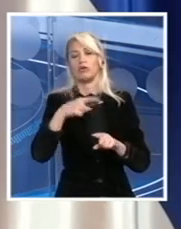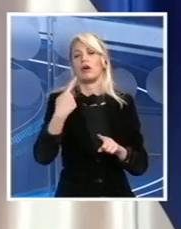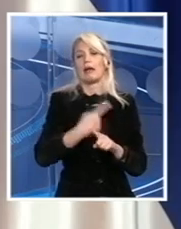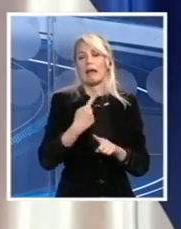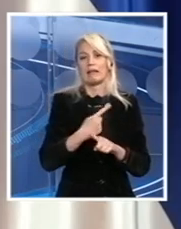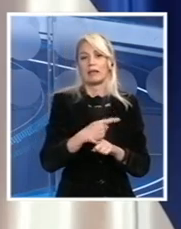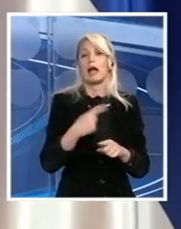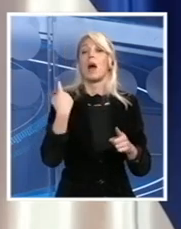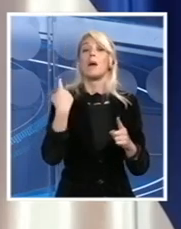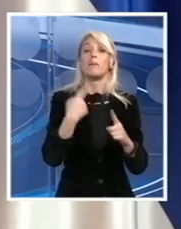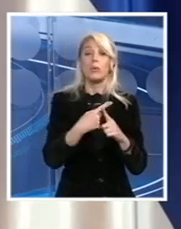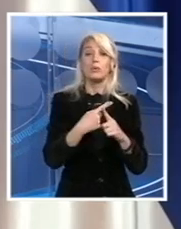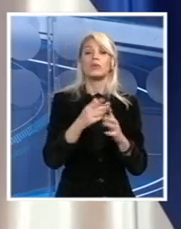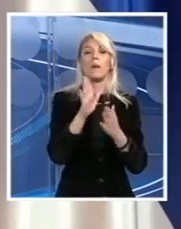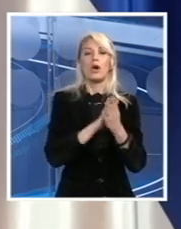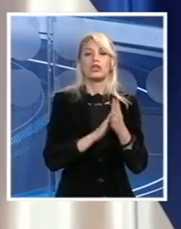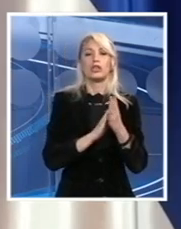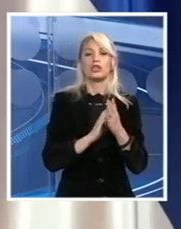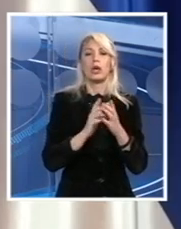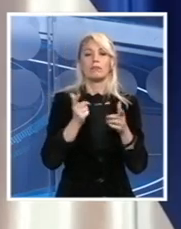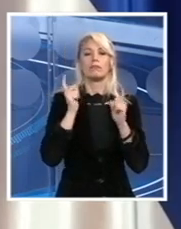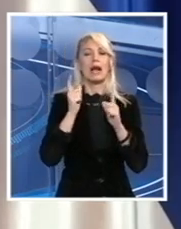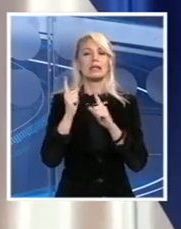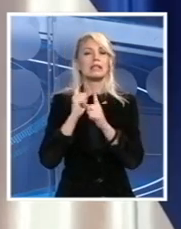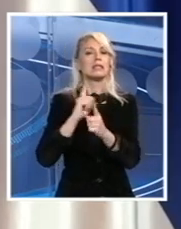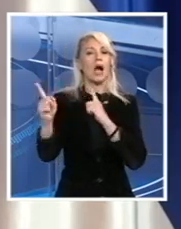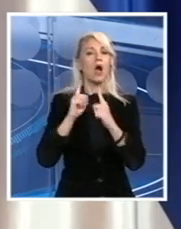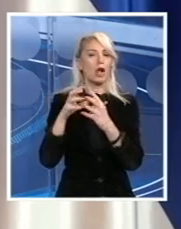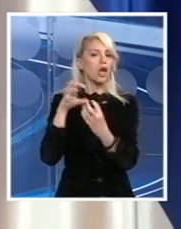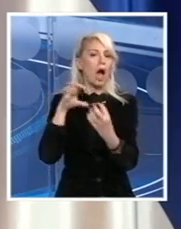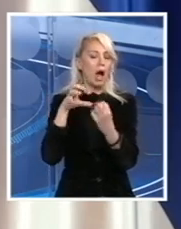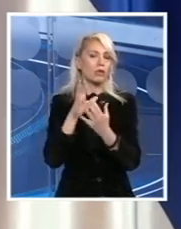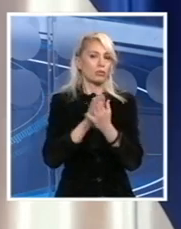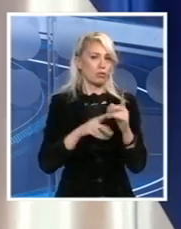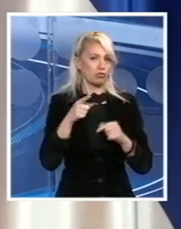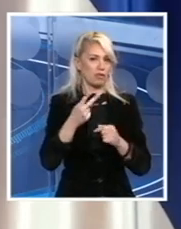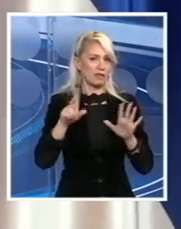međugradski saobraćaj. To je ono što mogu da dodam.